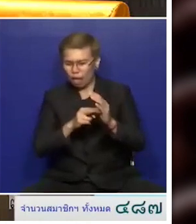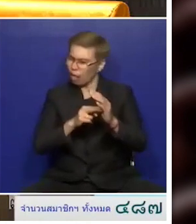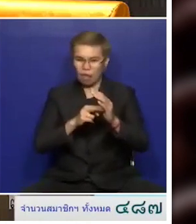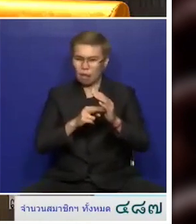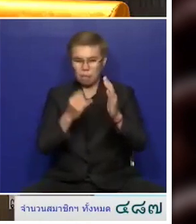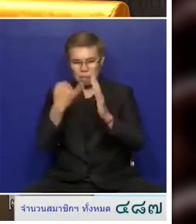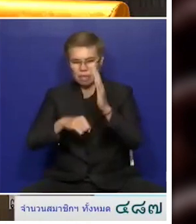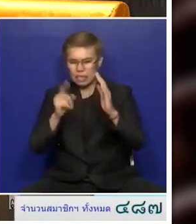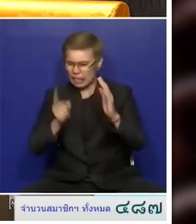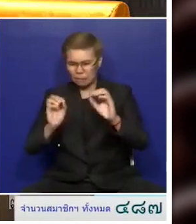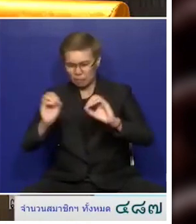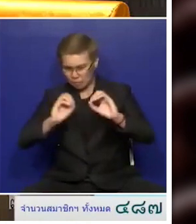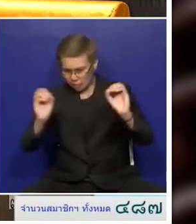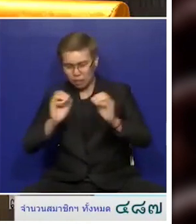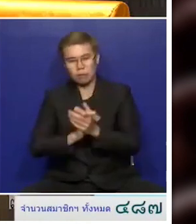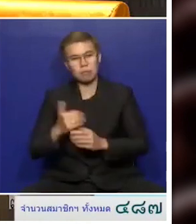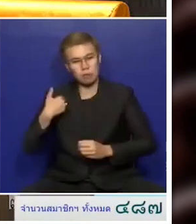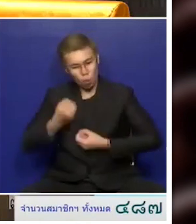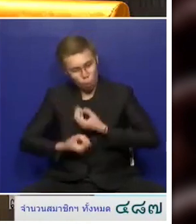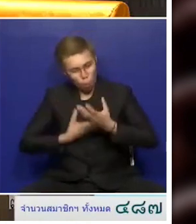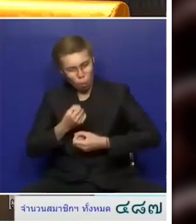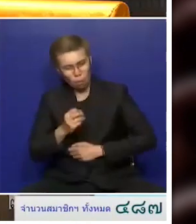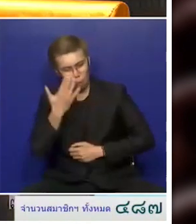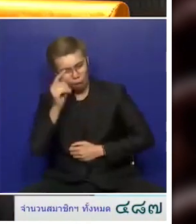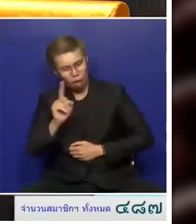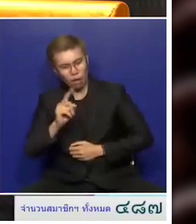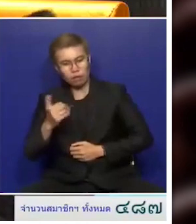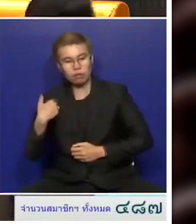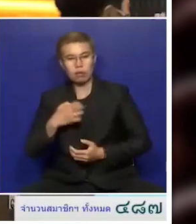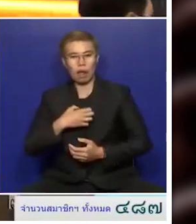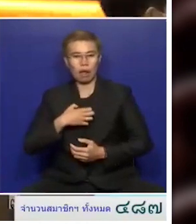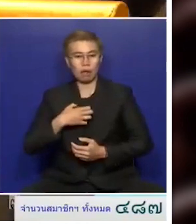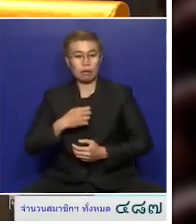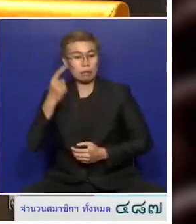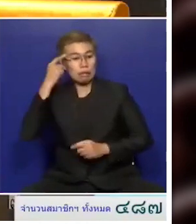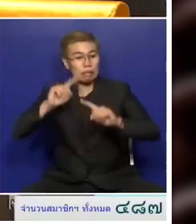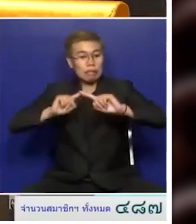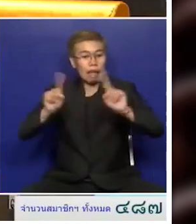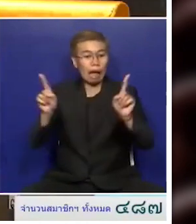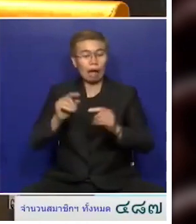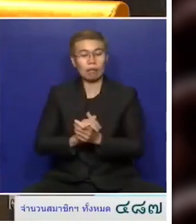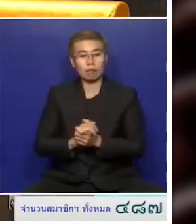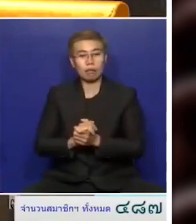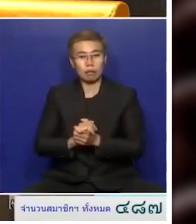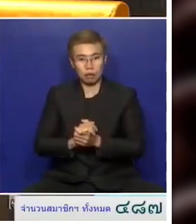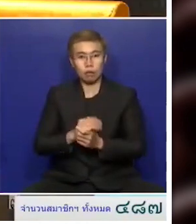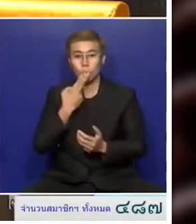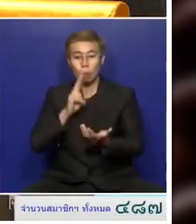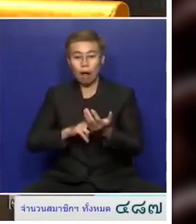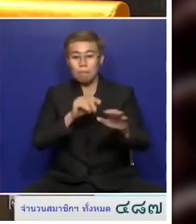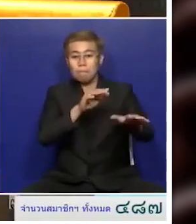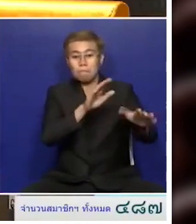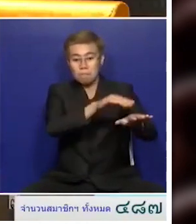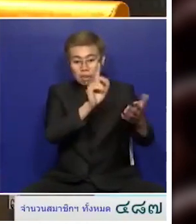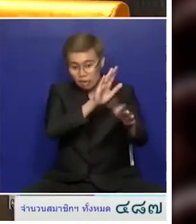จี๊ยบอาจจะมองไม่เห็นจึงสามารถอภิปรายในสภาสวนกับความเป็นจริงได้แล้วก็บอกว่าที่ทำแบบนี้เหตุ